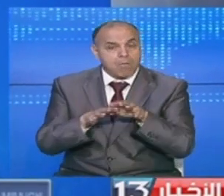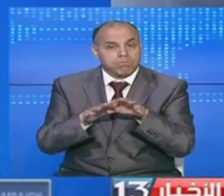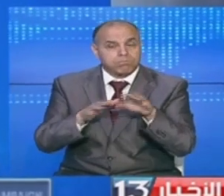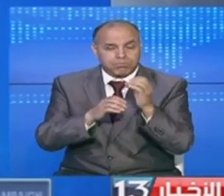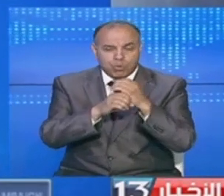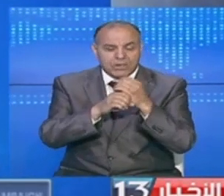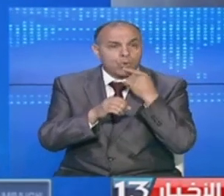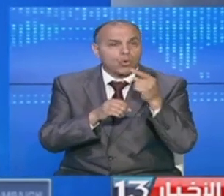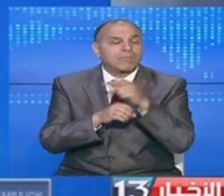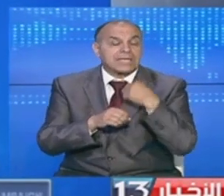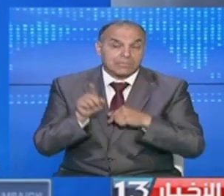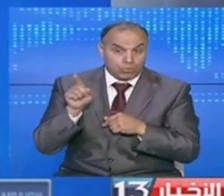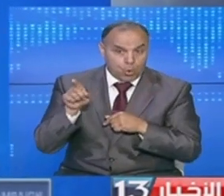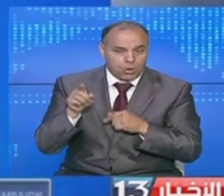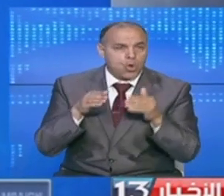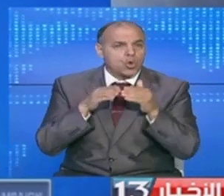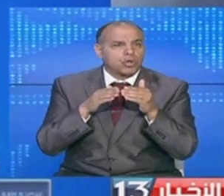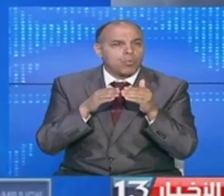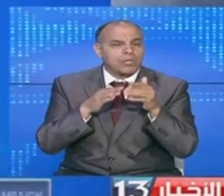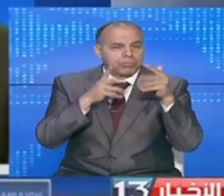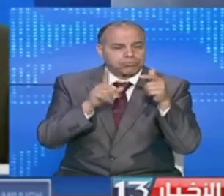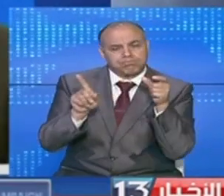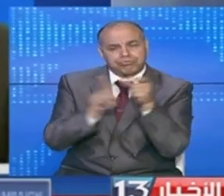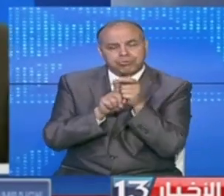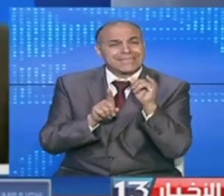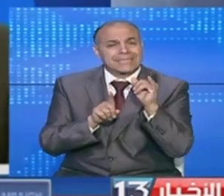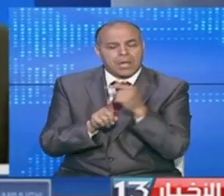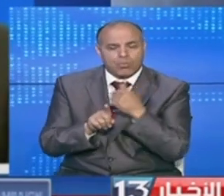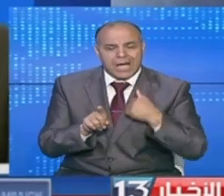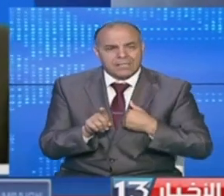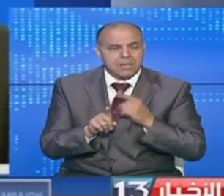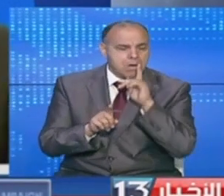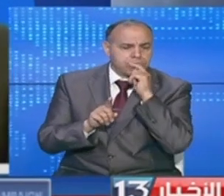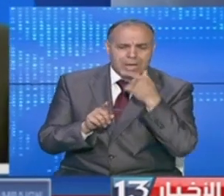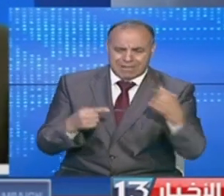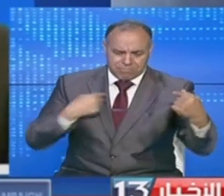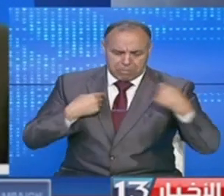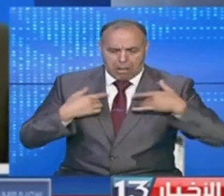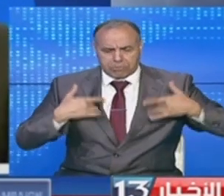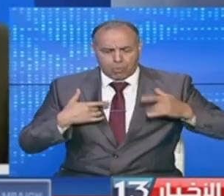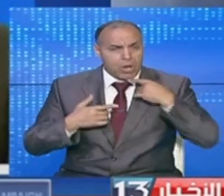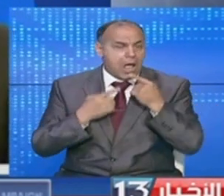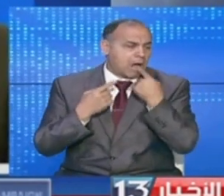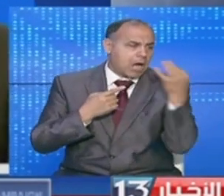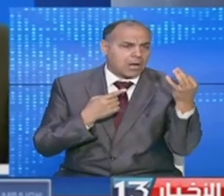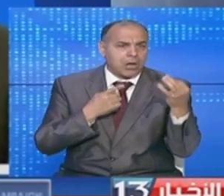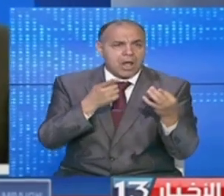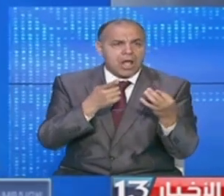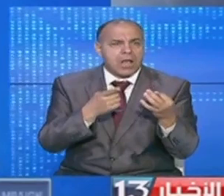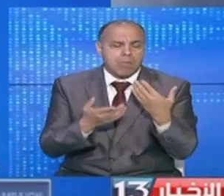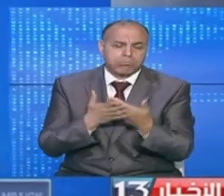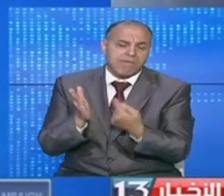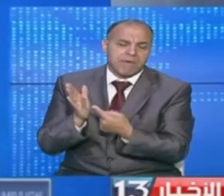مختبر ووهان الصيني، وطالب من محاسبة بكين التي اكتفت بنفي الاتهامات الأمريكية وقالت إنها بلا